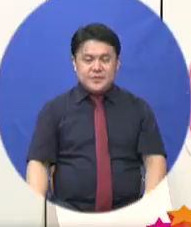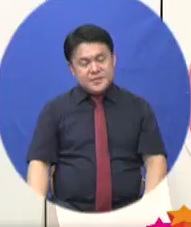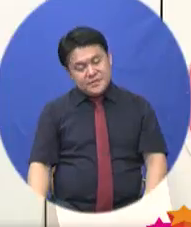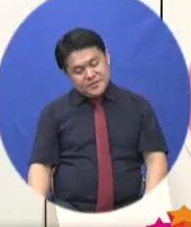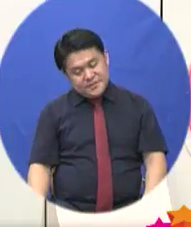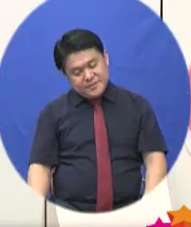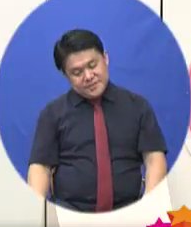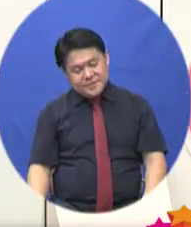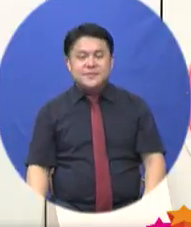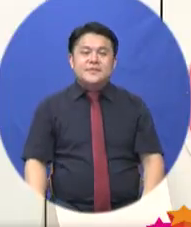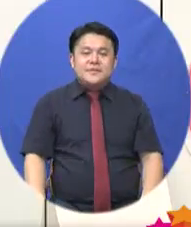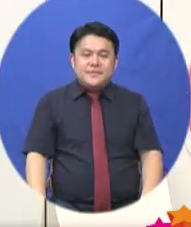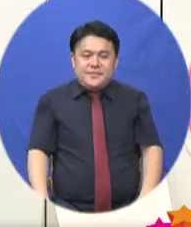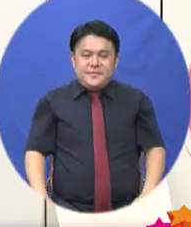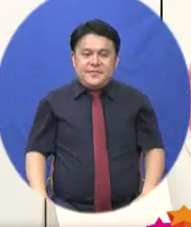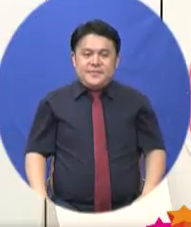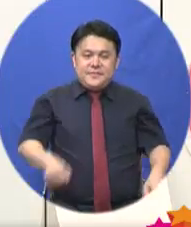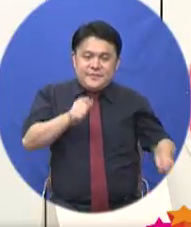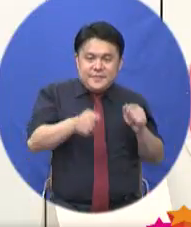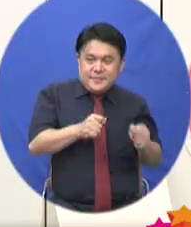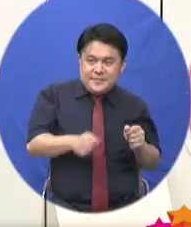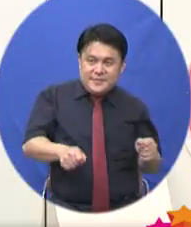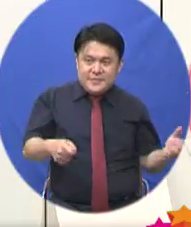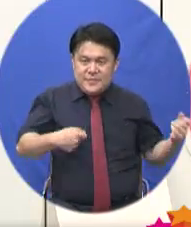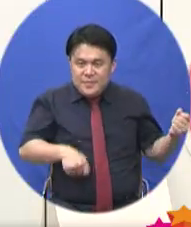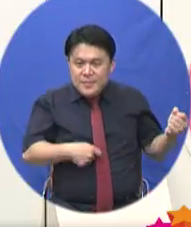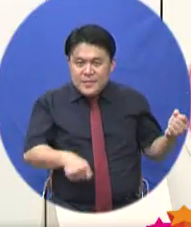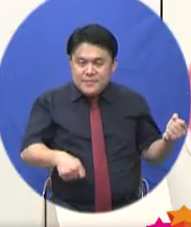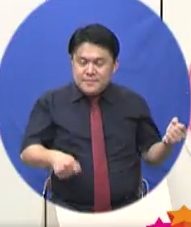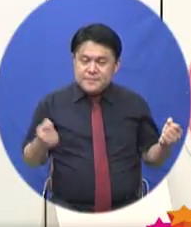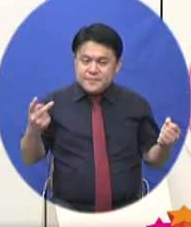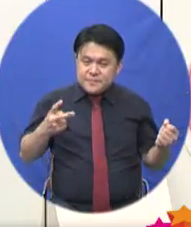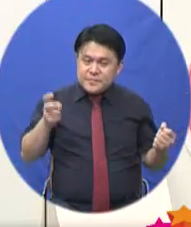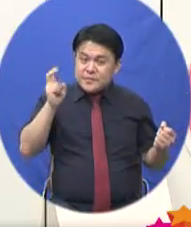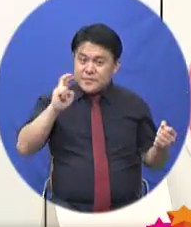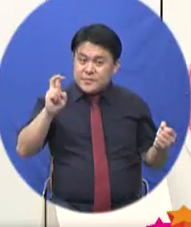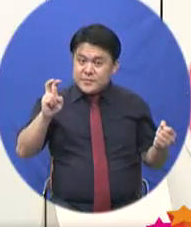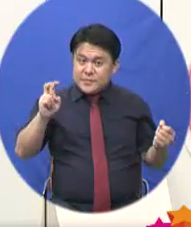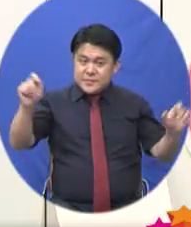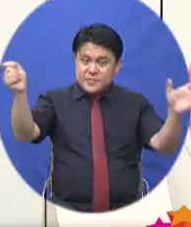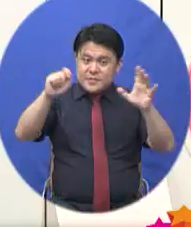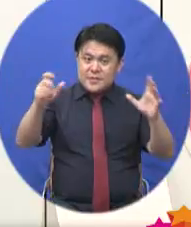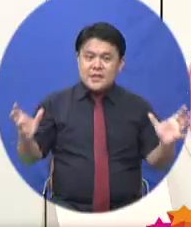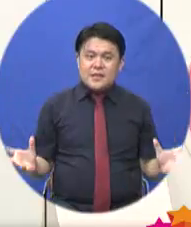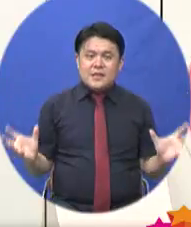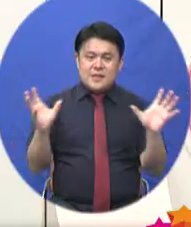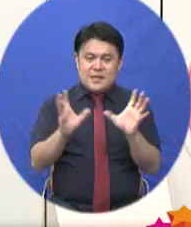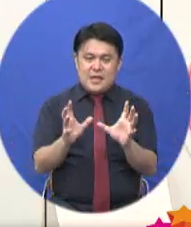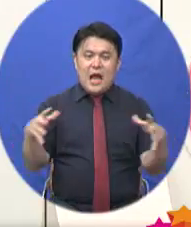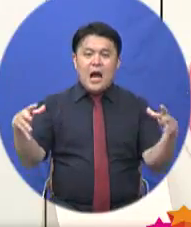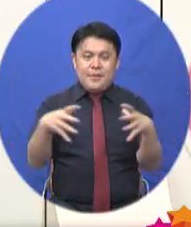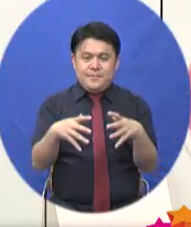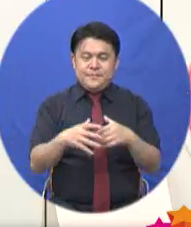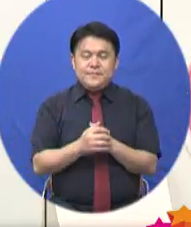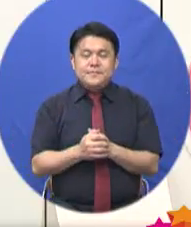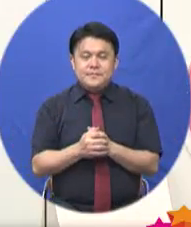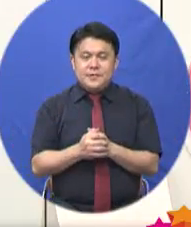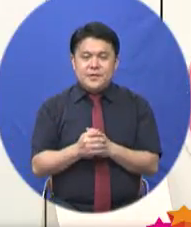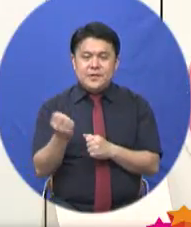그러니까 밴드하고 네. 노래하고 네. 지휘자하고 같이 합니다. 네.